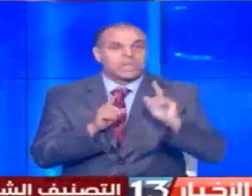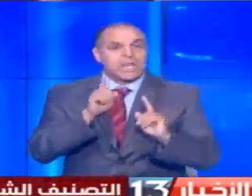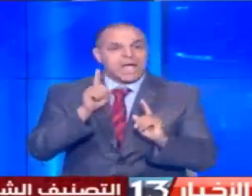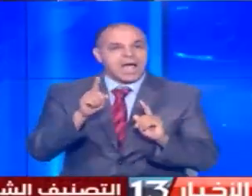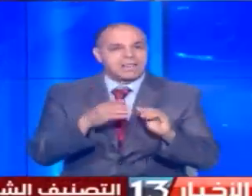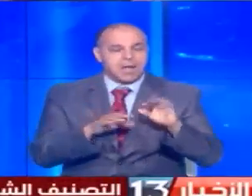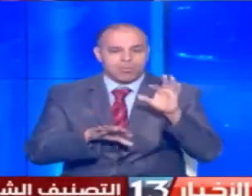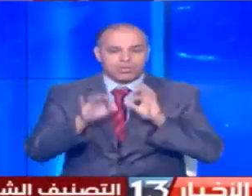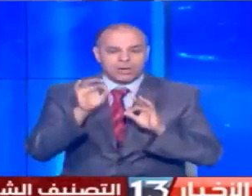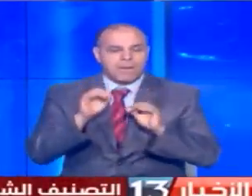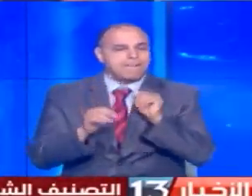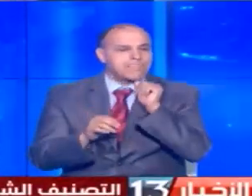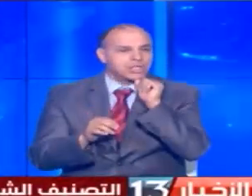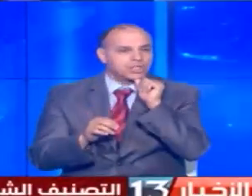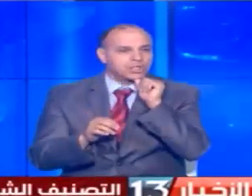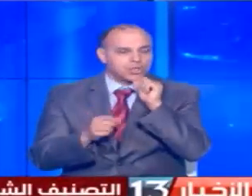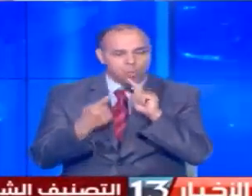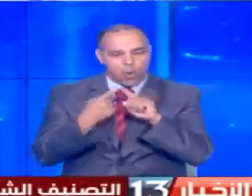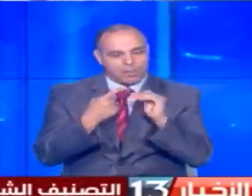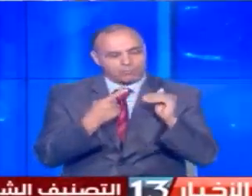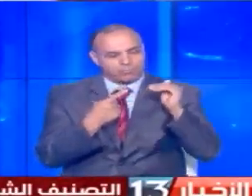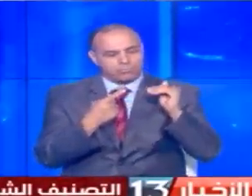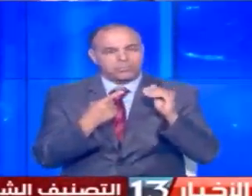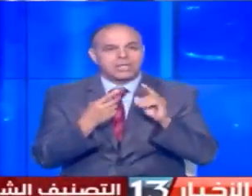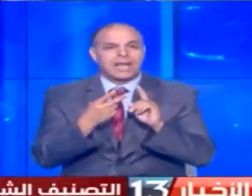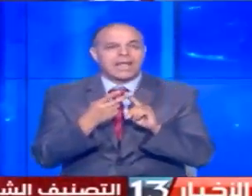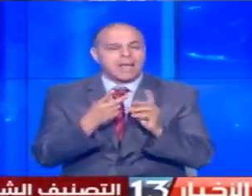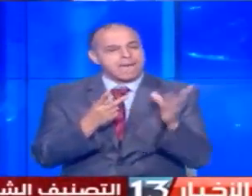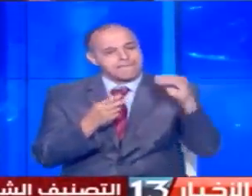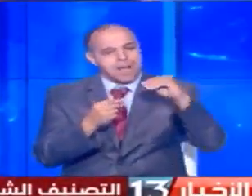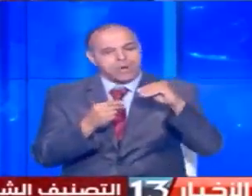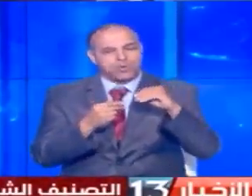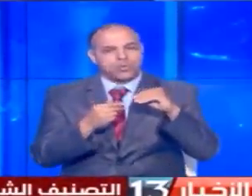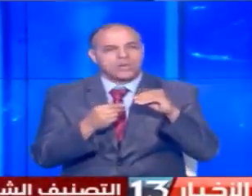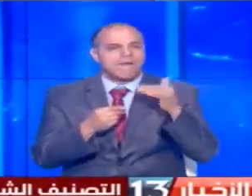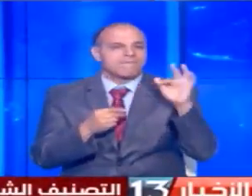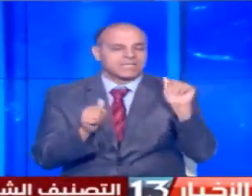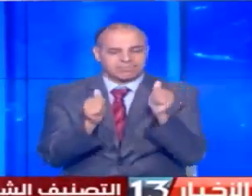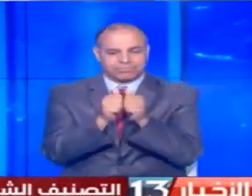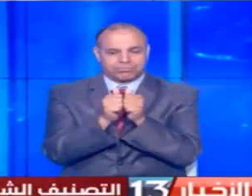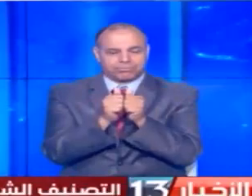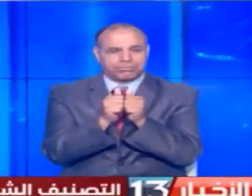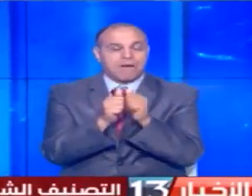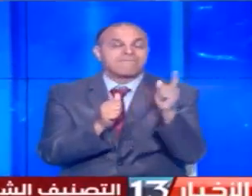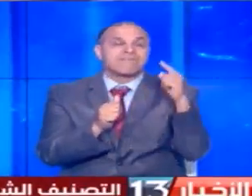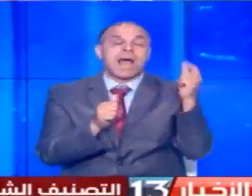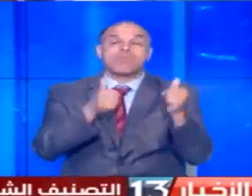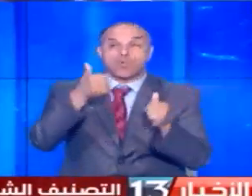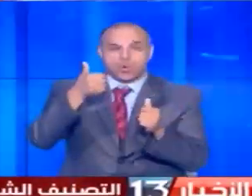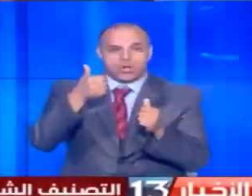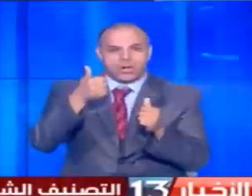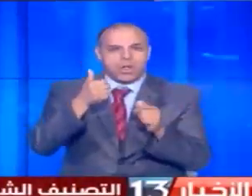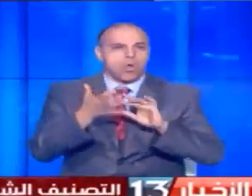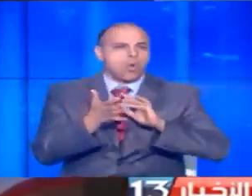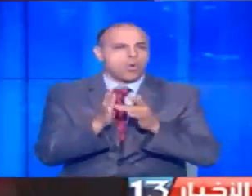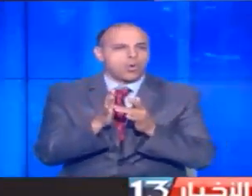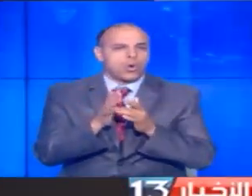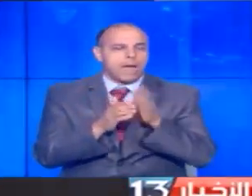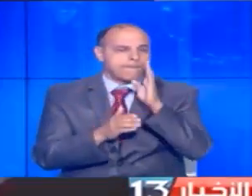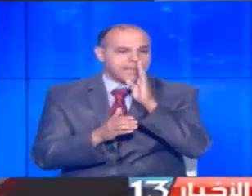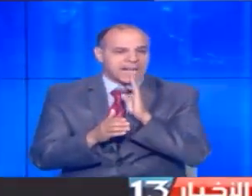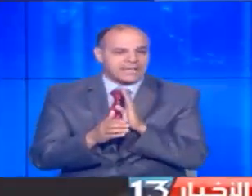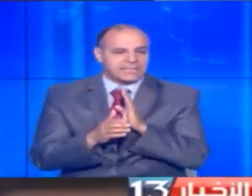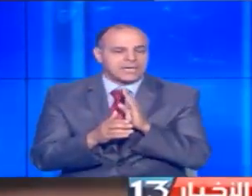صعد المنتخب البلجيكي مركزا وحيدا ليلتحق بنظيره الفرنسي في الصدارة العالمية أمام كل من